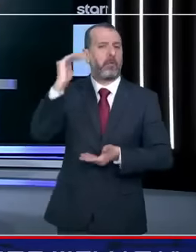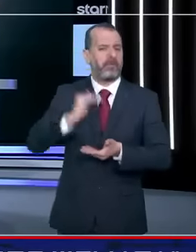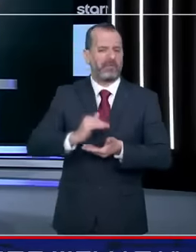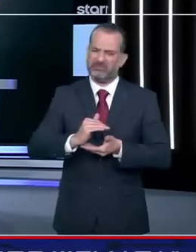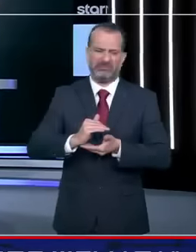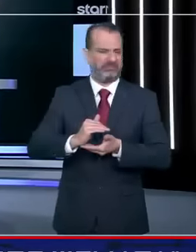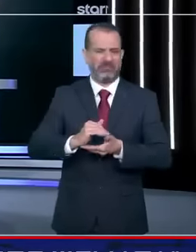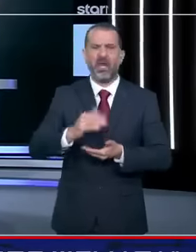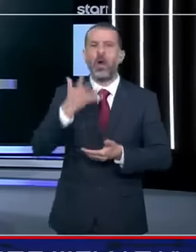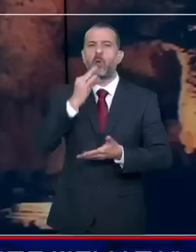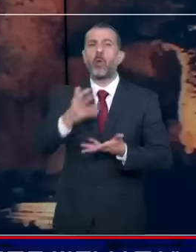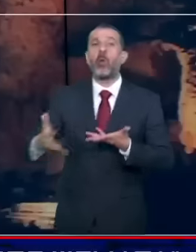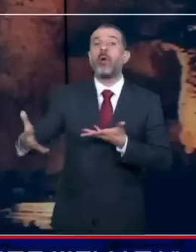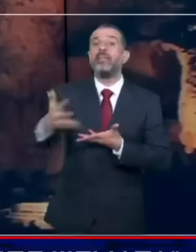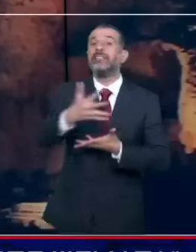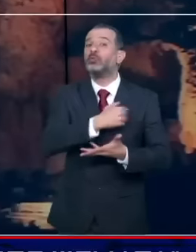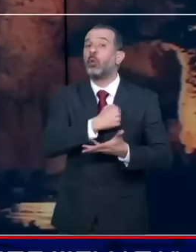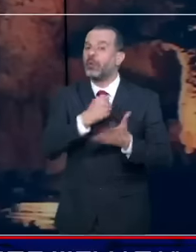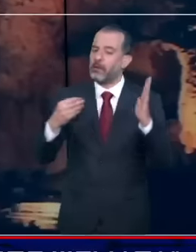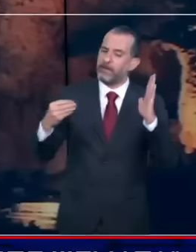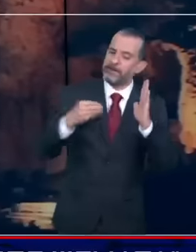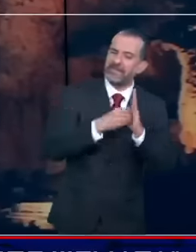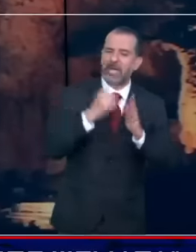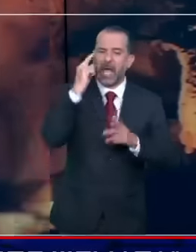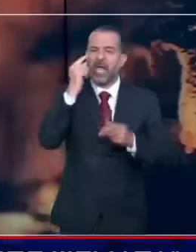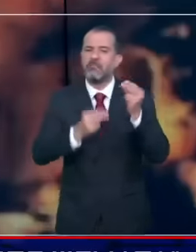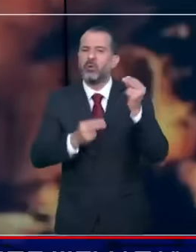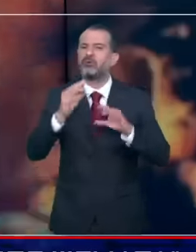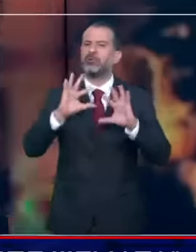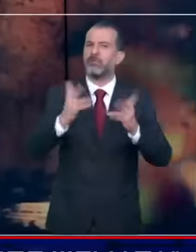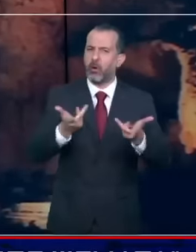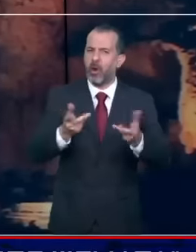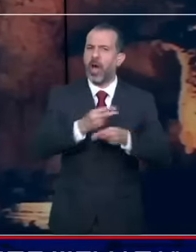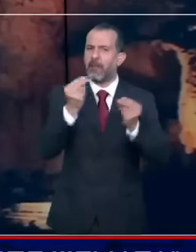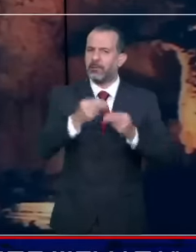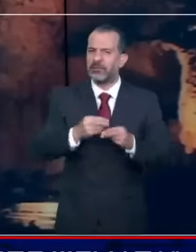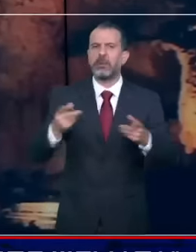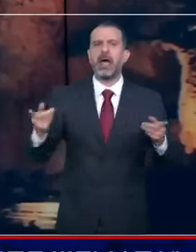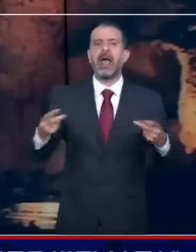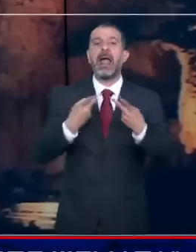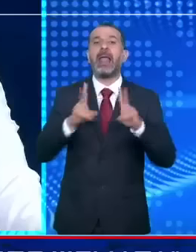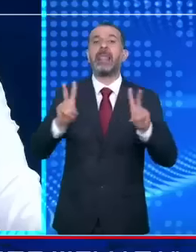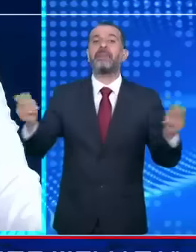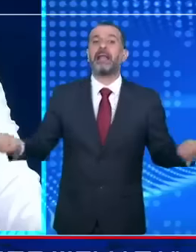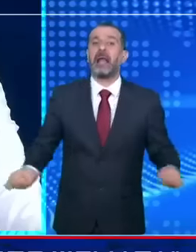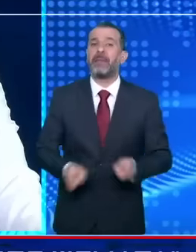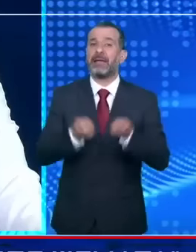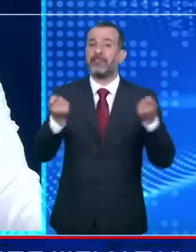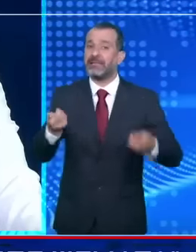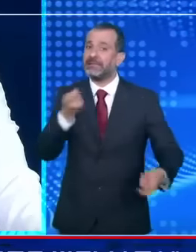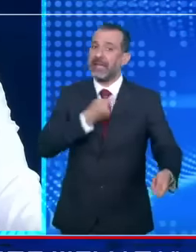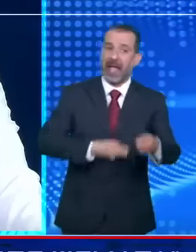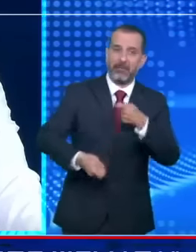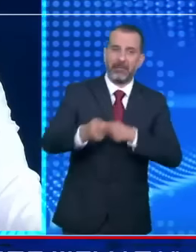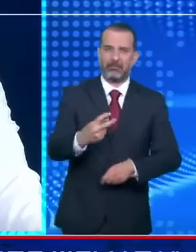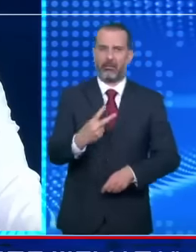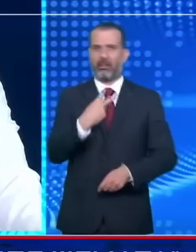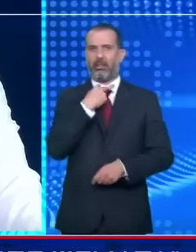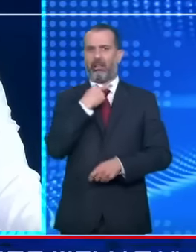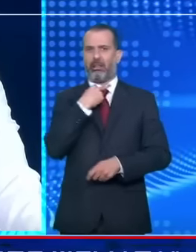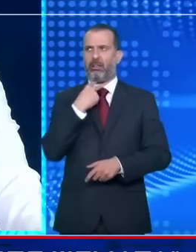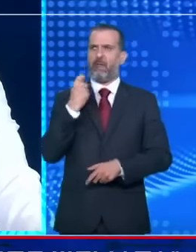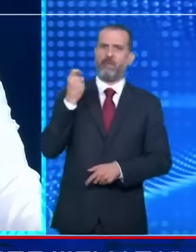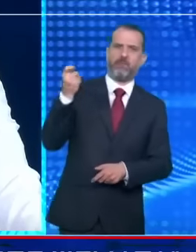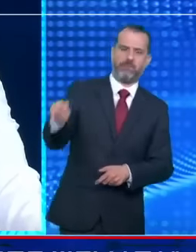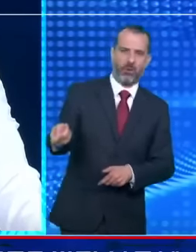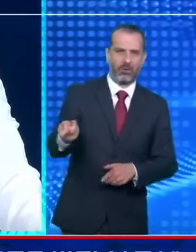πνίγει τους ελεύθερους επαγγελματίες και τις ατομικές επιχειρήσεις. Και ψέματα όσον αφορά στο οικονομικό θαύμα δήθεν της